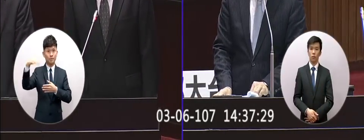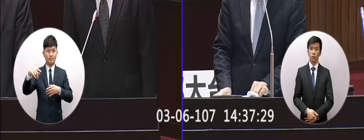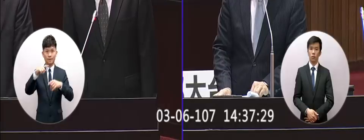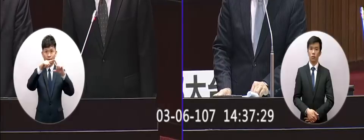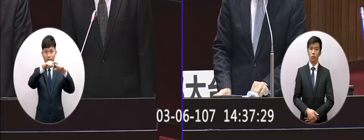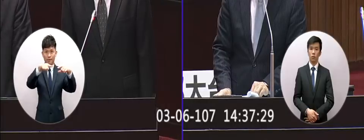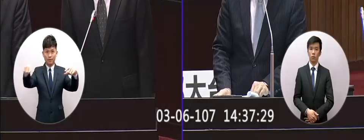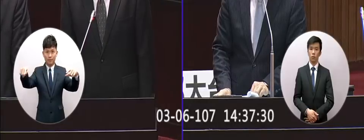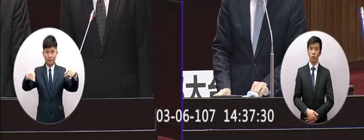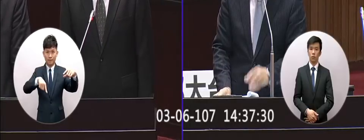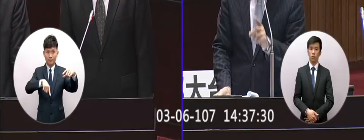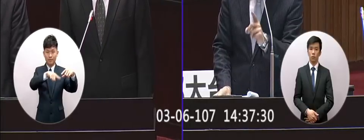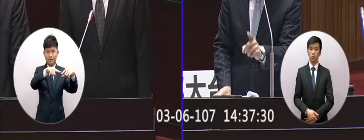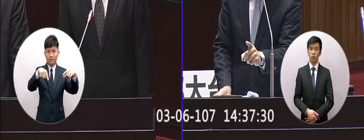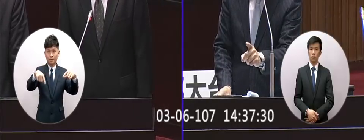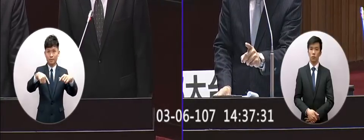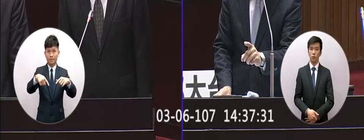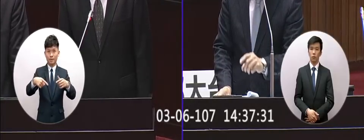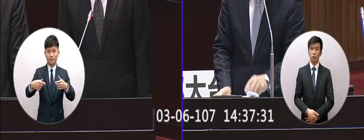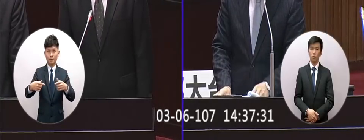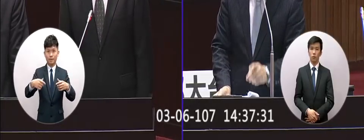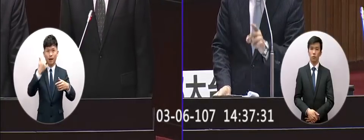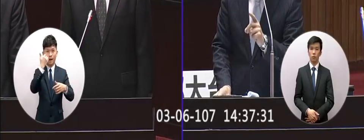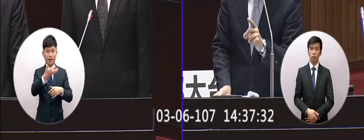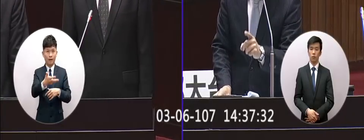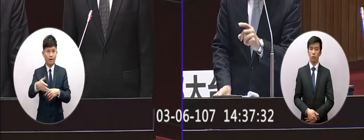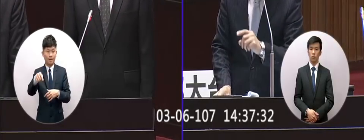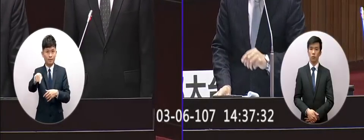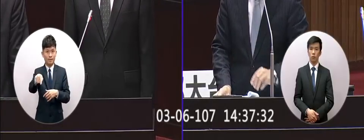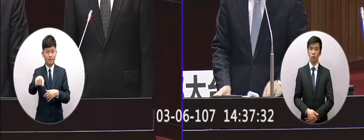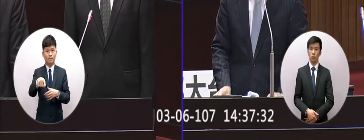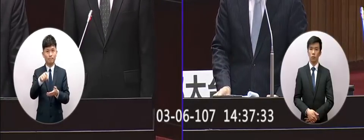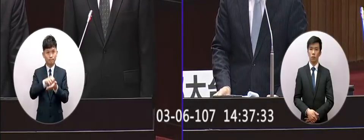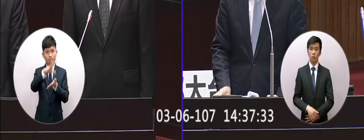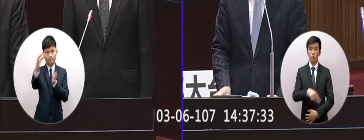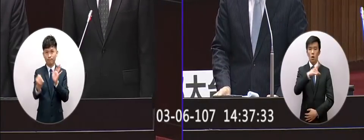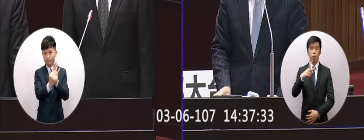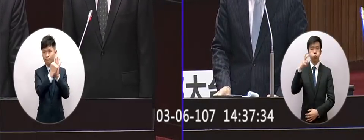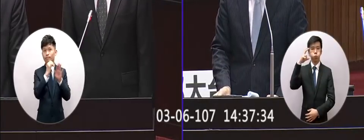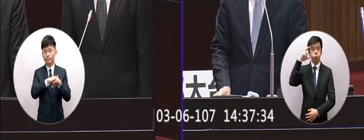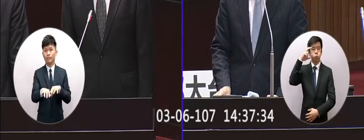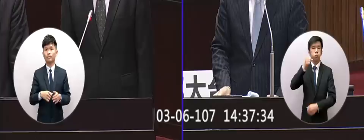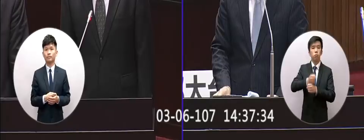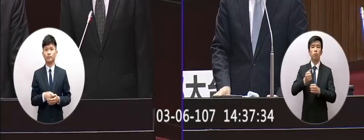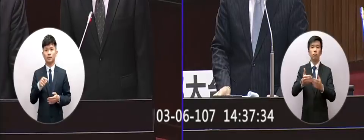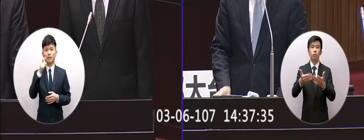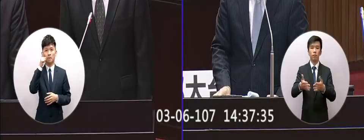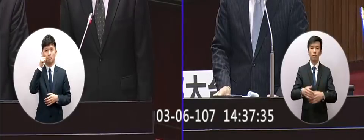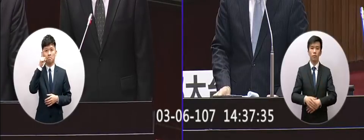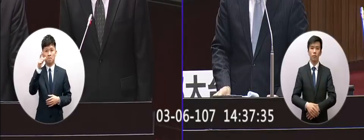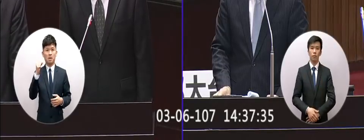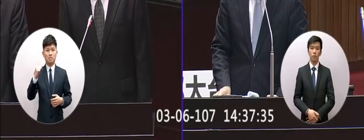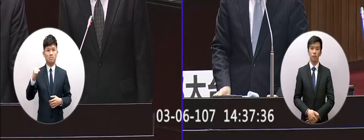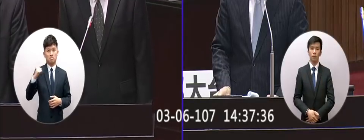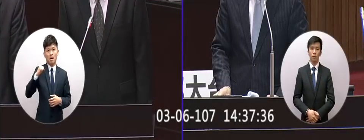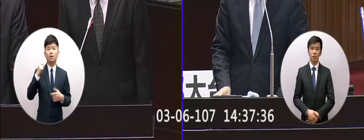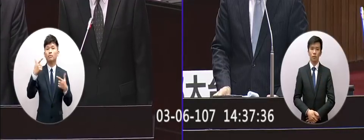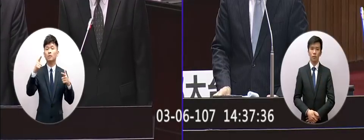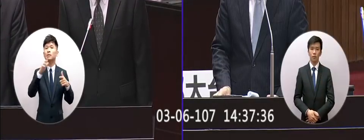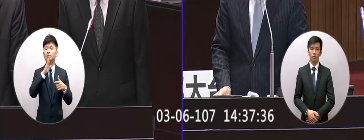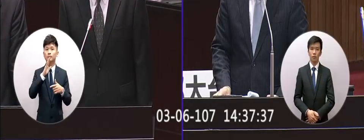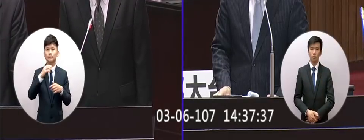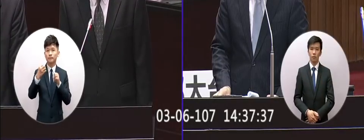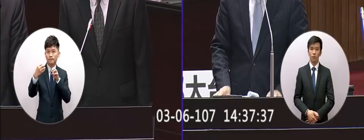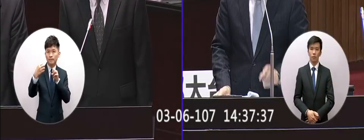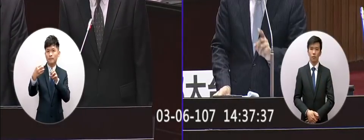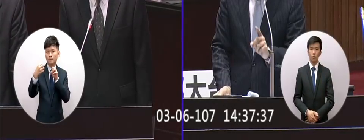域，一定会在 议程上面。你们要不要强硬一点嘛？ 这个不是强硬不强硬的问题，而是说要找到